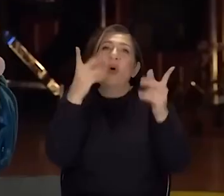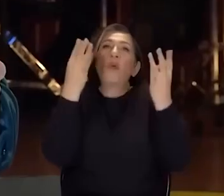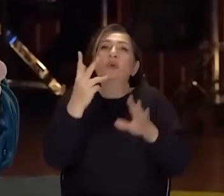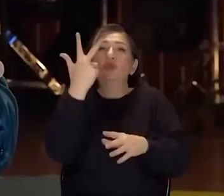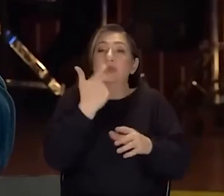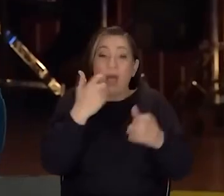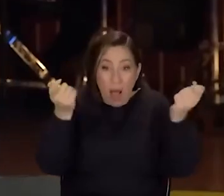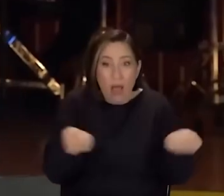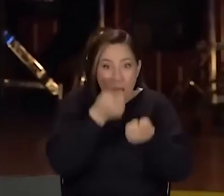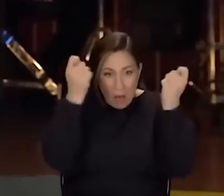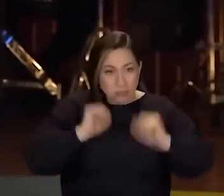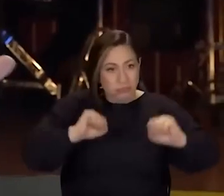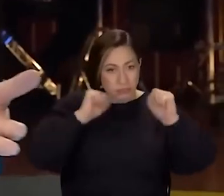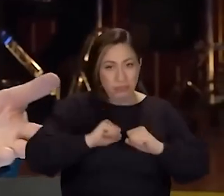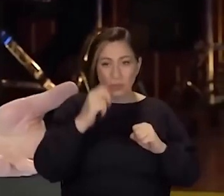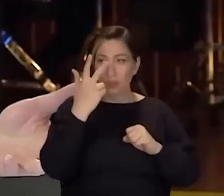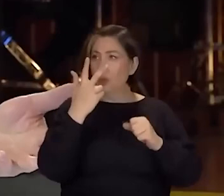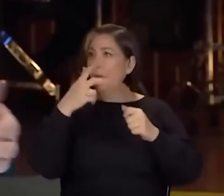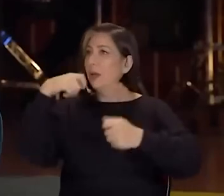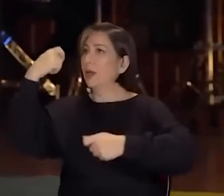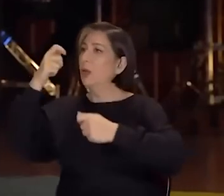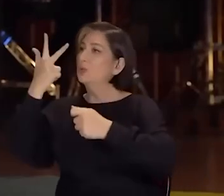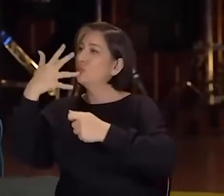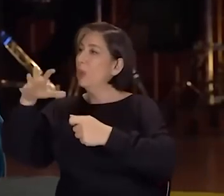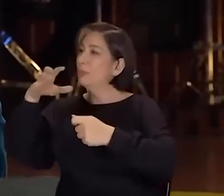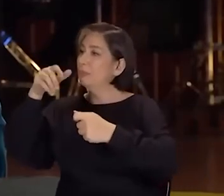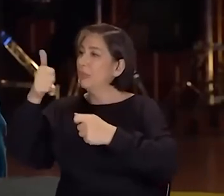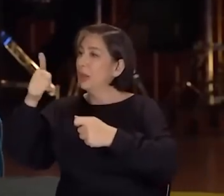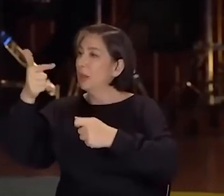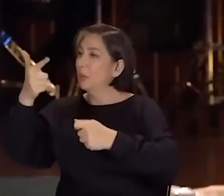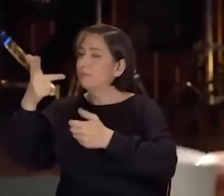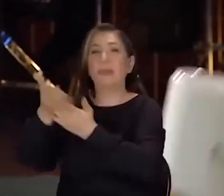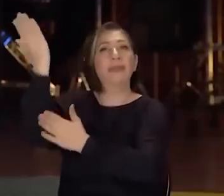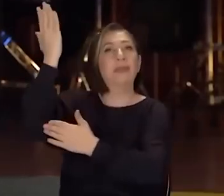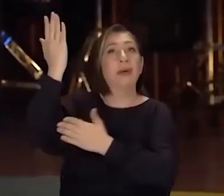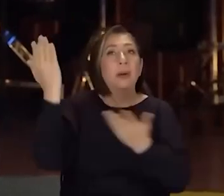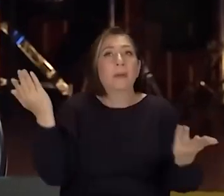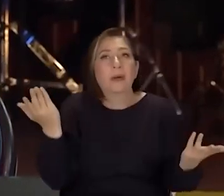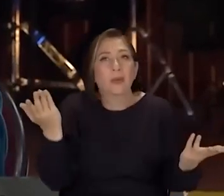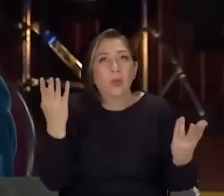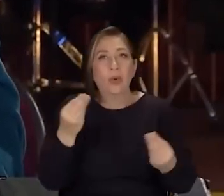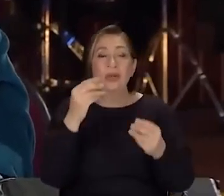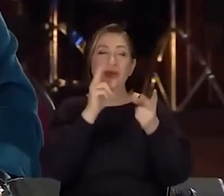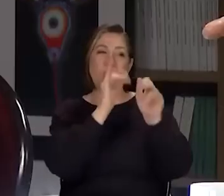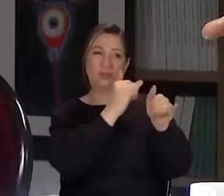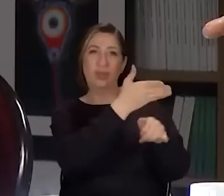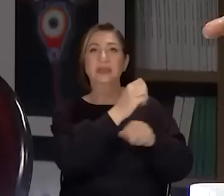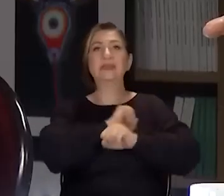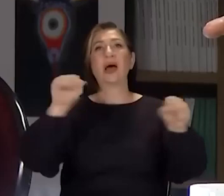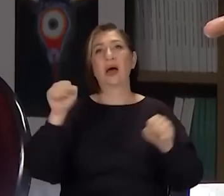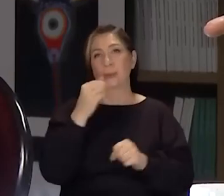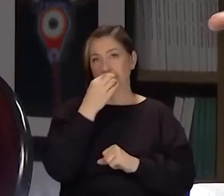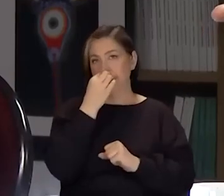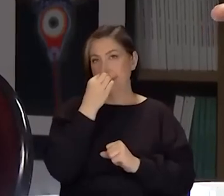3 sene bir dizi üzerine çalışıyorlar 3 bölüm sonra kalkıyor. Salaklığa bak yani. Ama kime oluyor olan? Oyunculara oluyor.